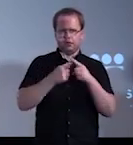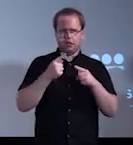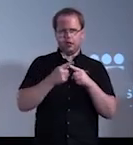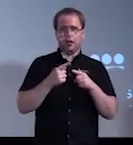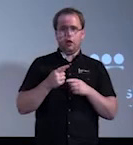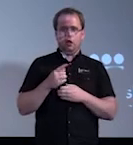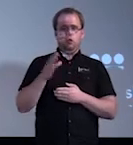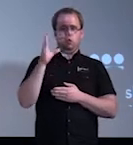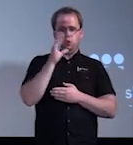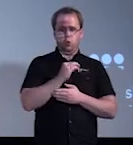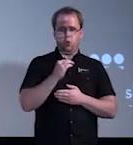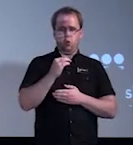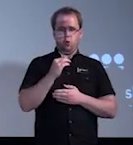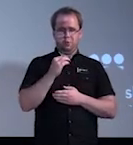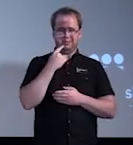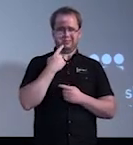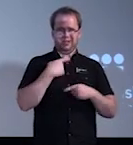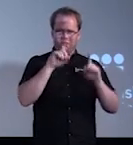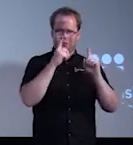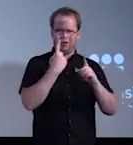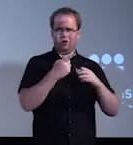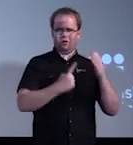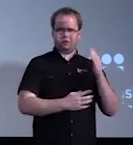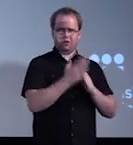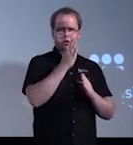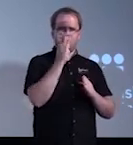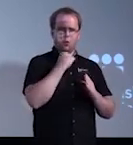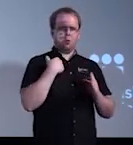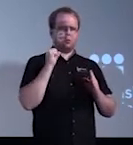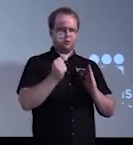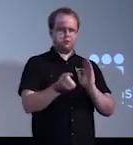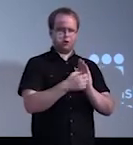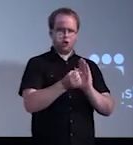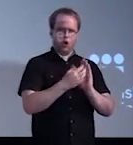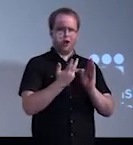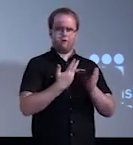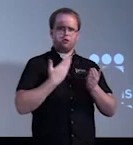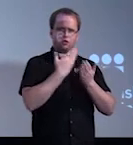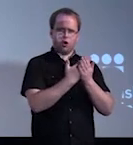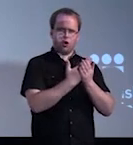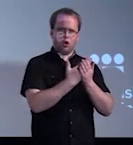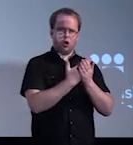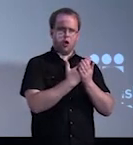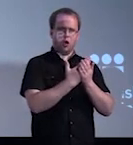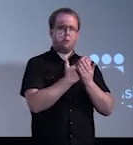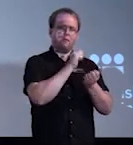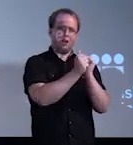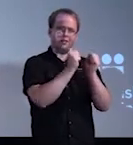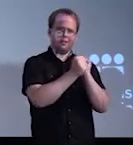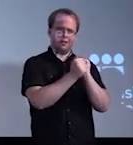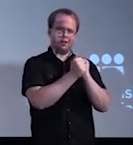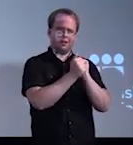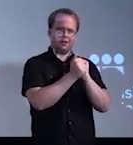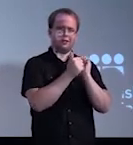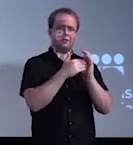när man säger upp ett avtal, då måste man ju försöka förklara eller ge ett förslag på hur det ska kunna se ut istället, eftersom så många